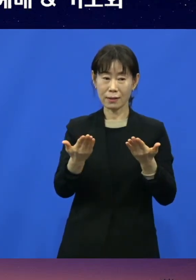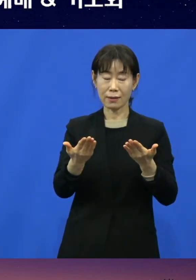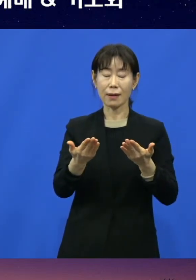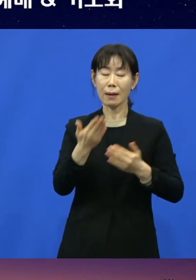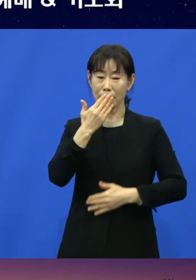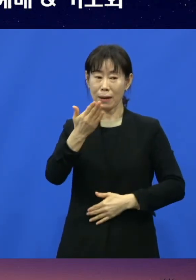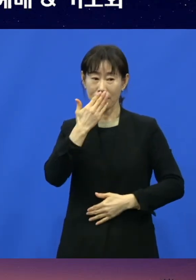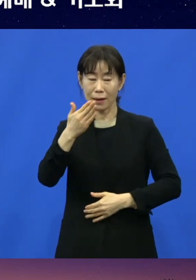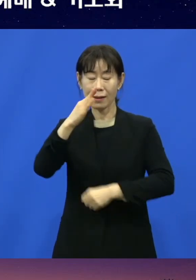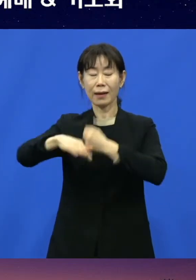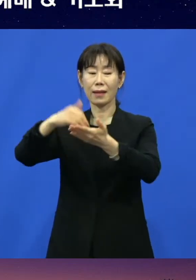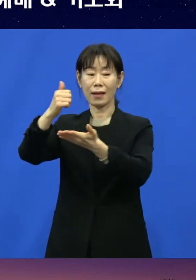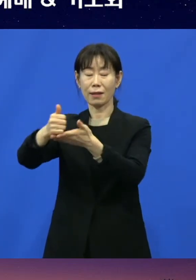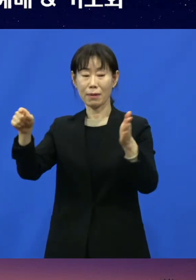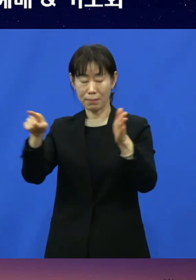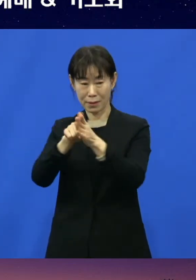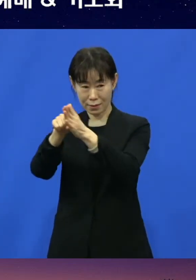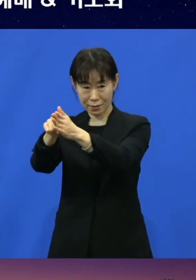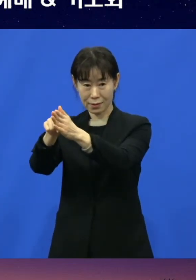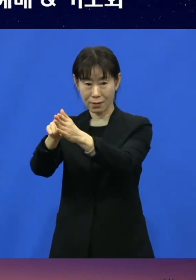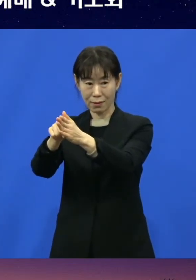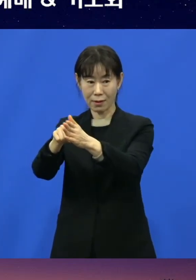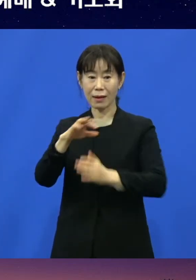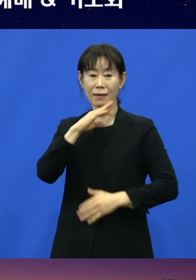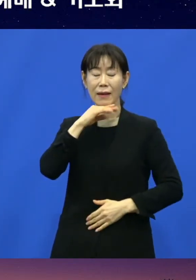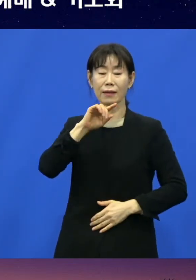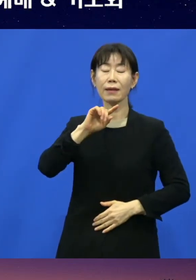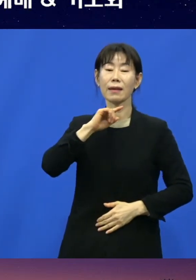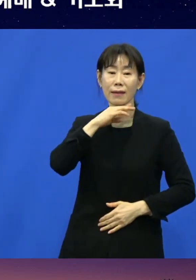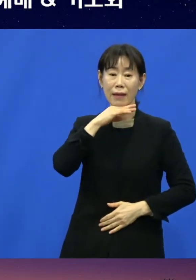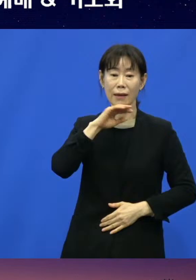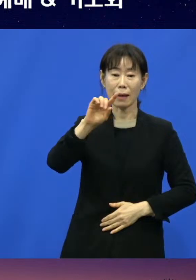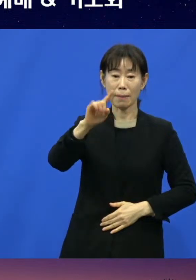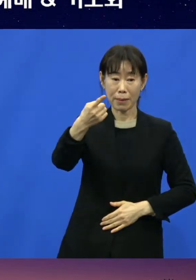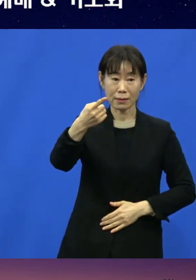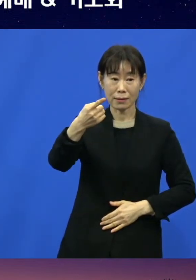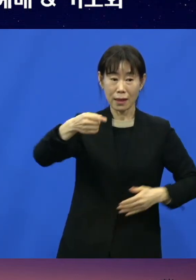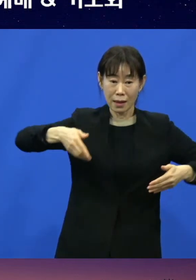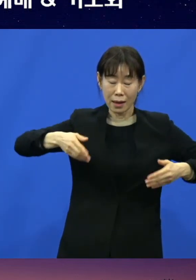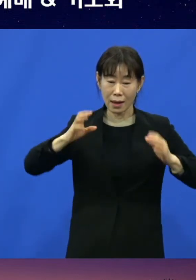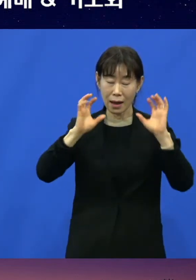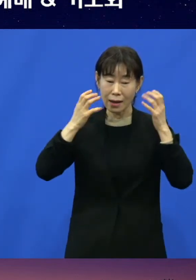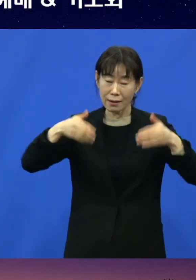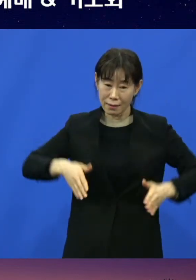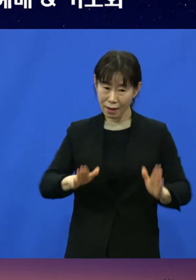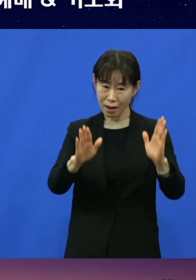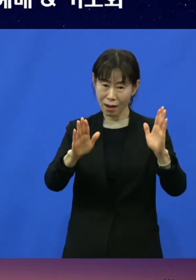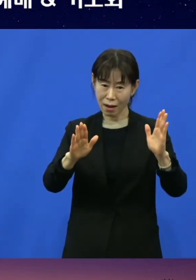이삭이 바로 그 증거입니다. 백세에 자녀를 낳았다. 낳을 수 없는 자녀를 낳은 거예요.